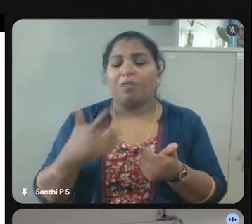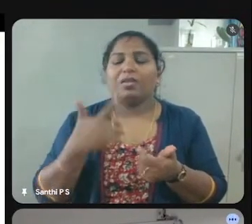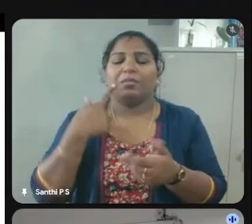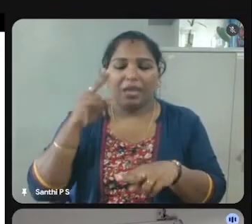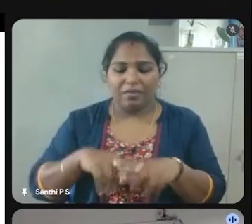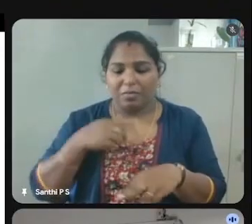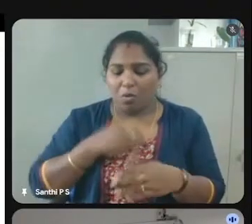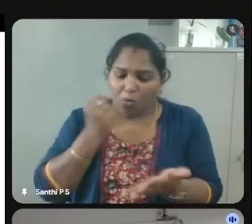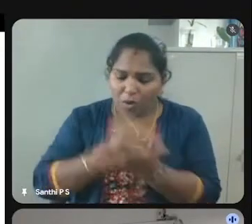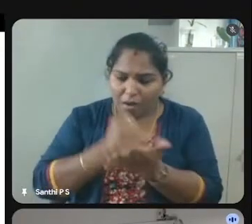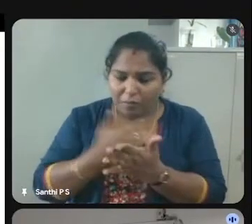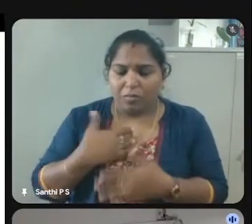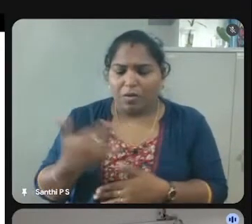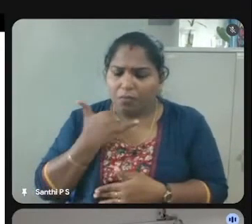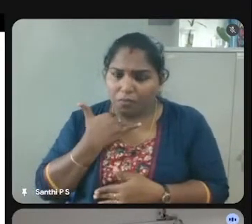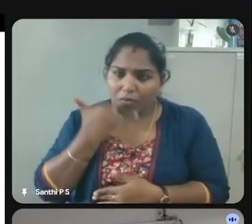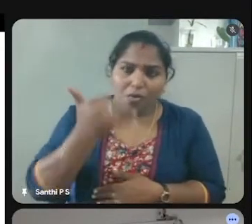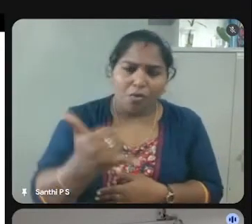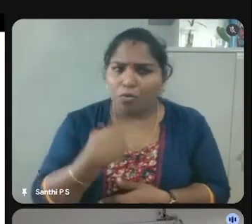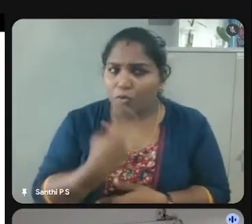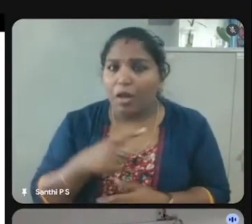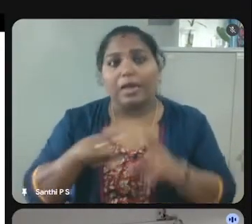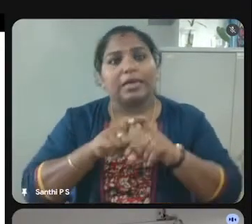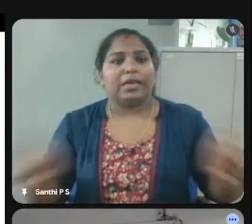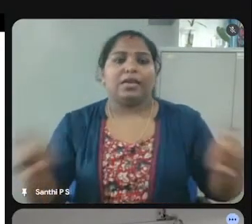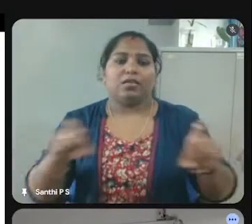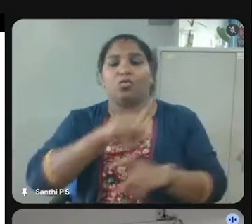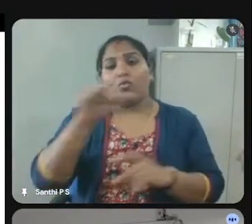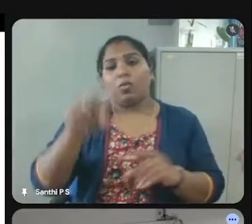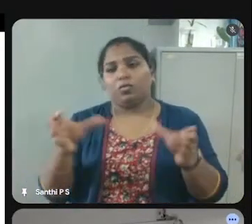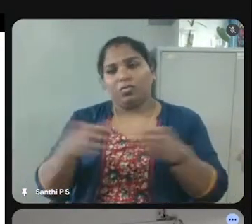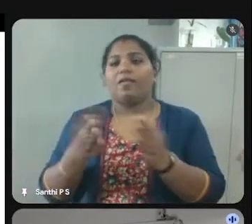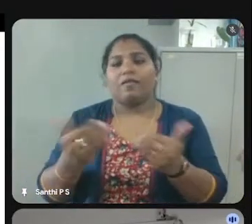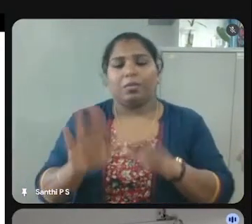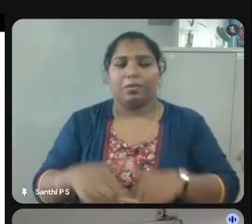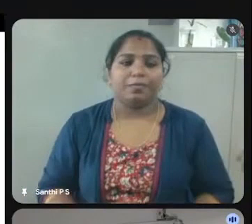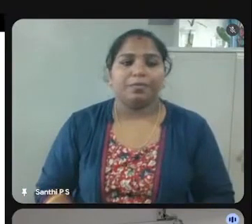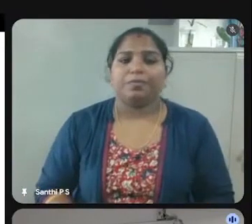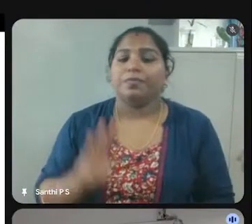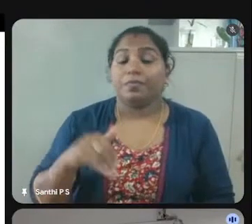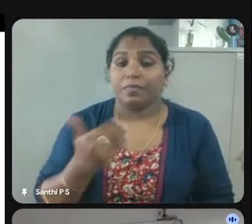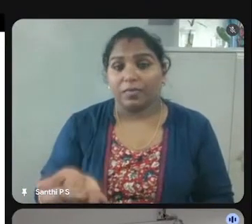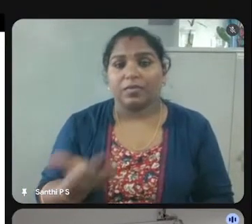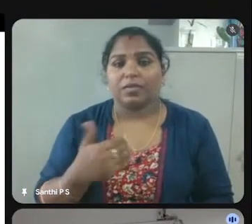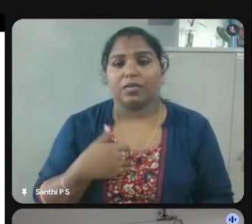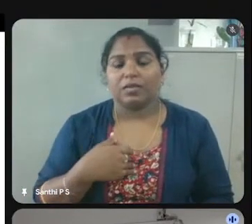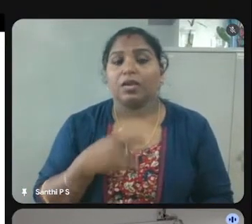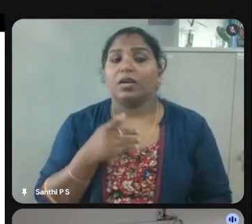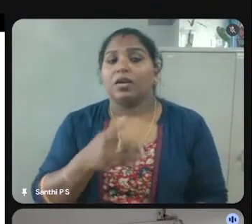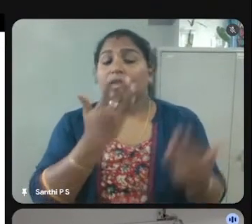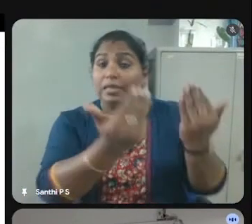ആവശ്യങ്ങൾ, ഒരു പർട്ടിക്കുലർ ആവശ്യം വരുമ്പോൾ നമുക്ക് റീച്ച് ഔട്ട് ചെയ്യാനുള്ള സാധ്യതകളൊക്കെ നമുക്ക് കിട്ടും. അതുപോലെ ഒരു പിന്തുണാ സംവിധാനം, ശക്തമായ ഒരു